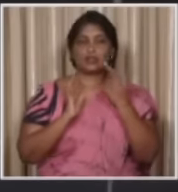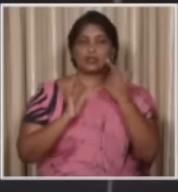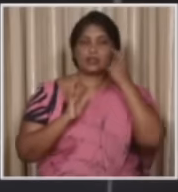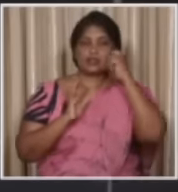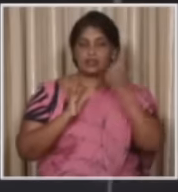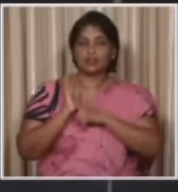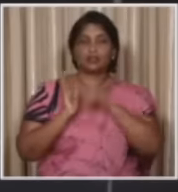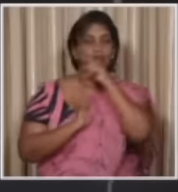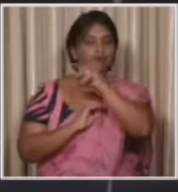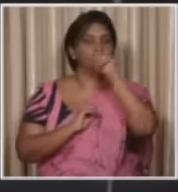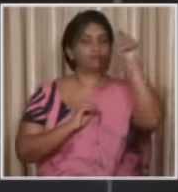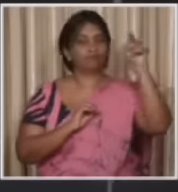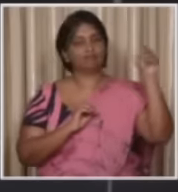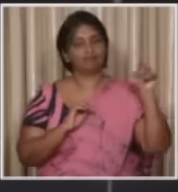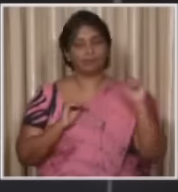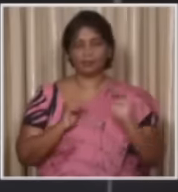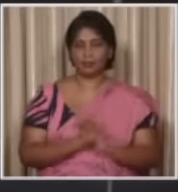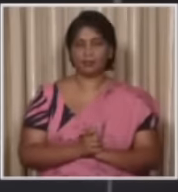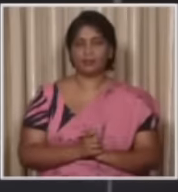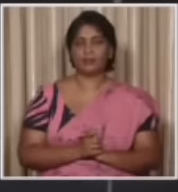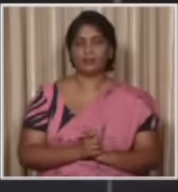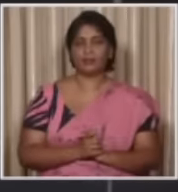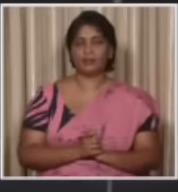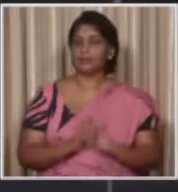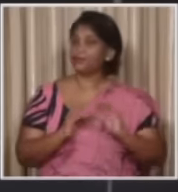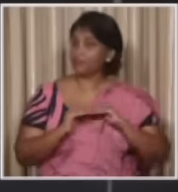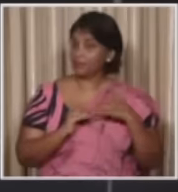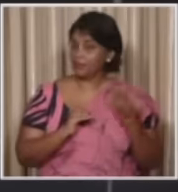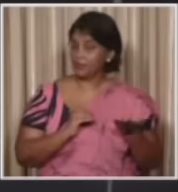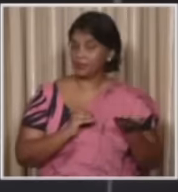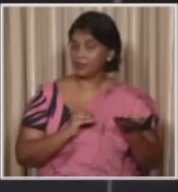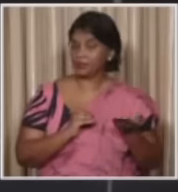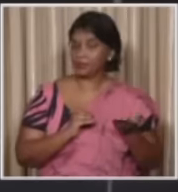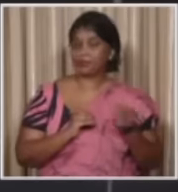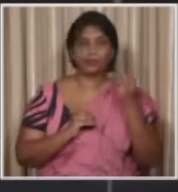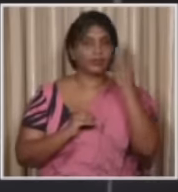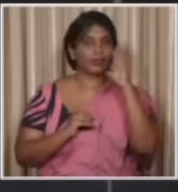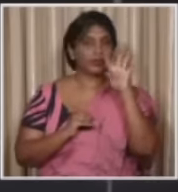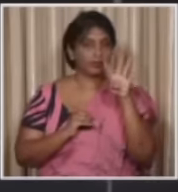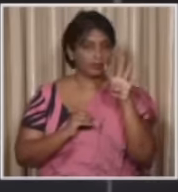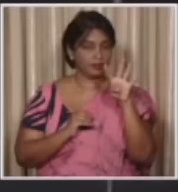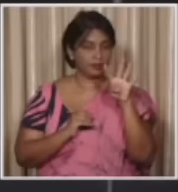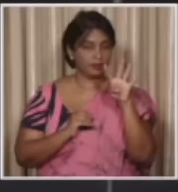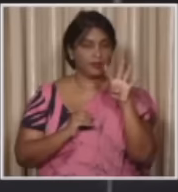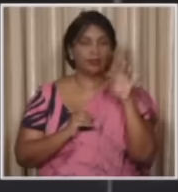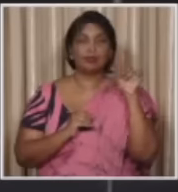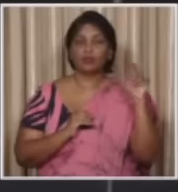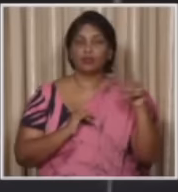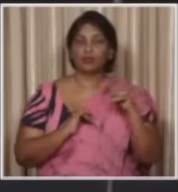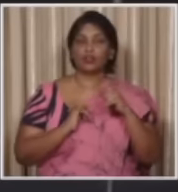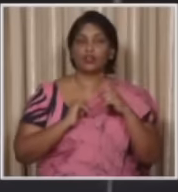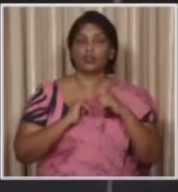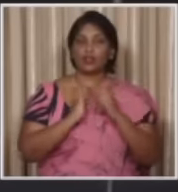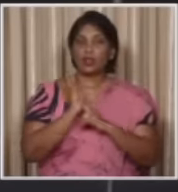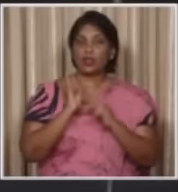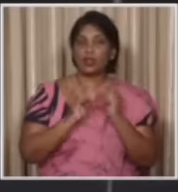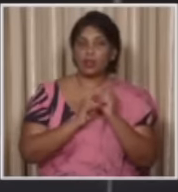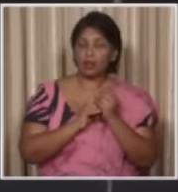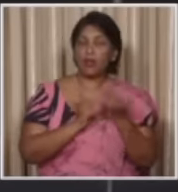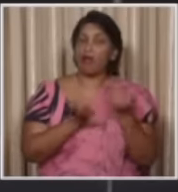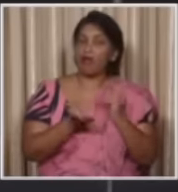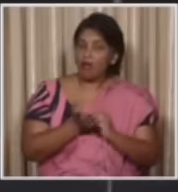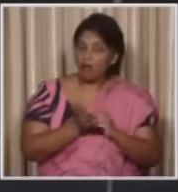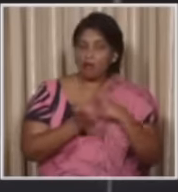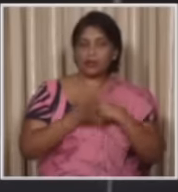අන්න ඒ තුනටම සහභාගී වුණා ඊට පස්සේ 2004 එතුමා එක්සත් ජාතික පක්ෂයෙන් ආවා ජාතික